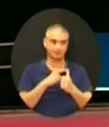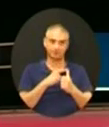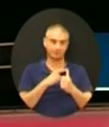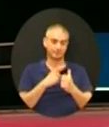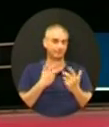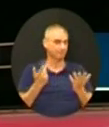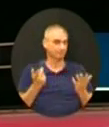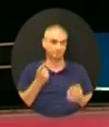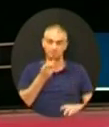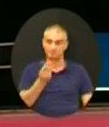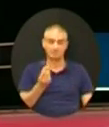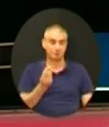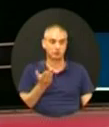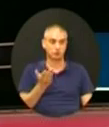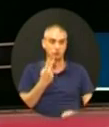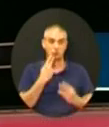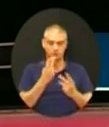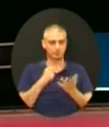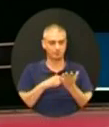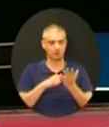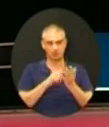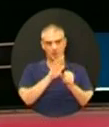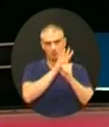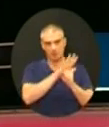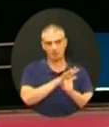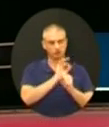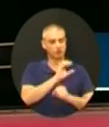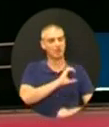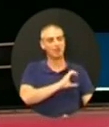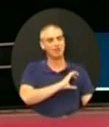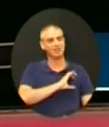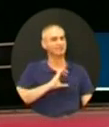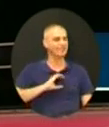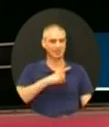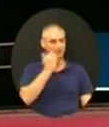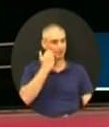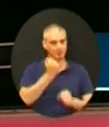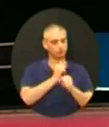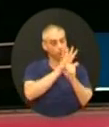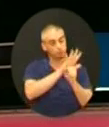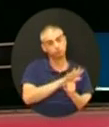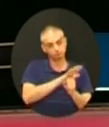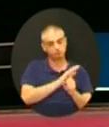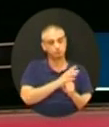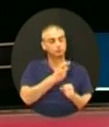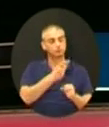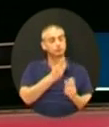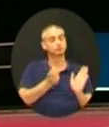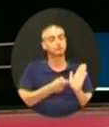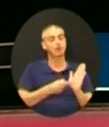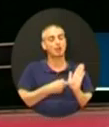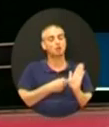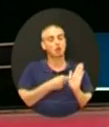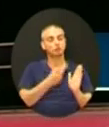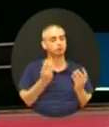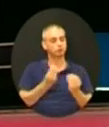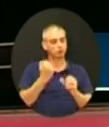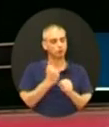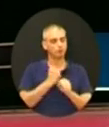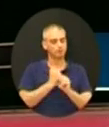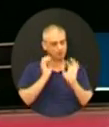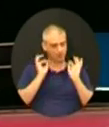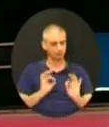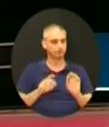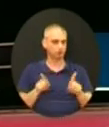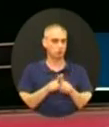שזה כנראה תוצאה מהלחץ של הסנאטורים שהופעל בימים האחרונים, כן, לדרוש ממנו משהו מעשי,